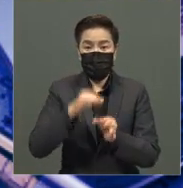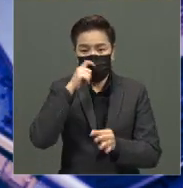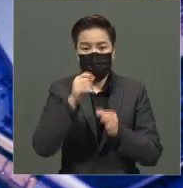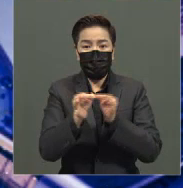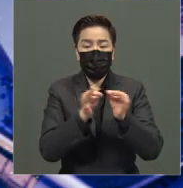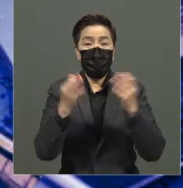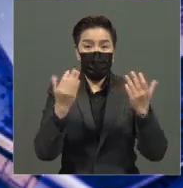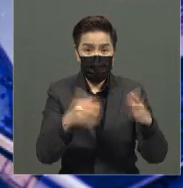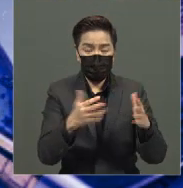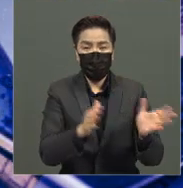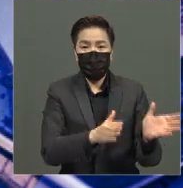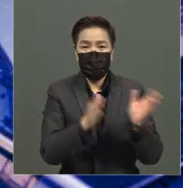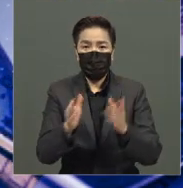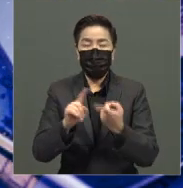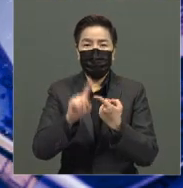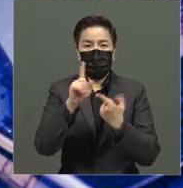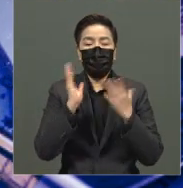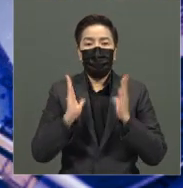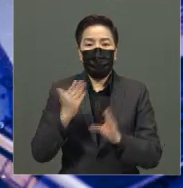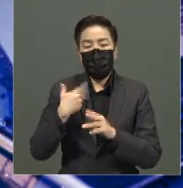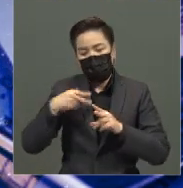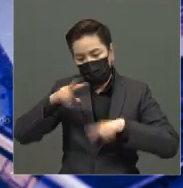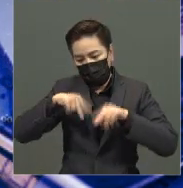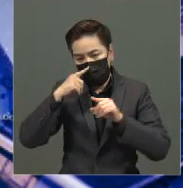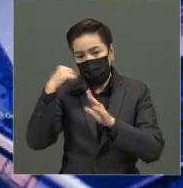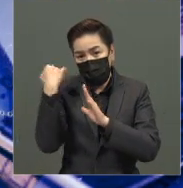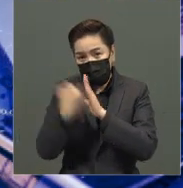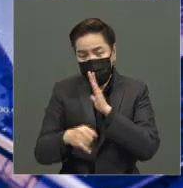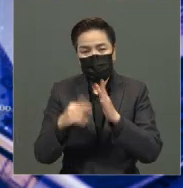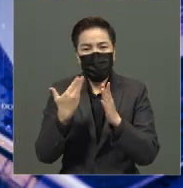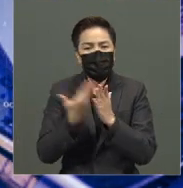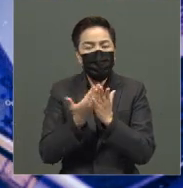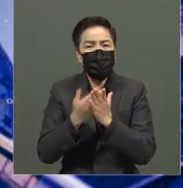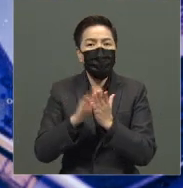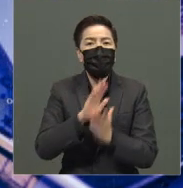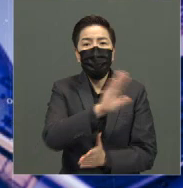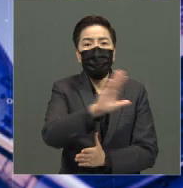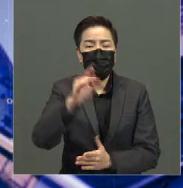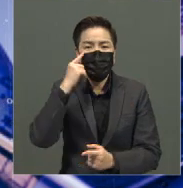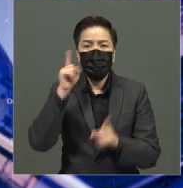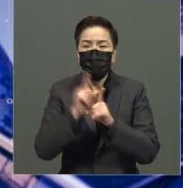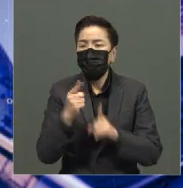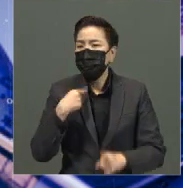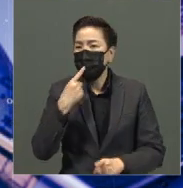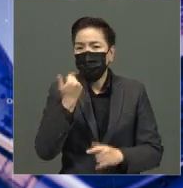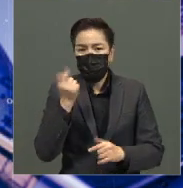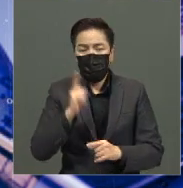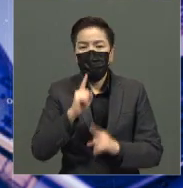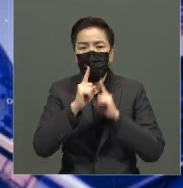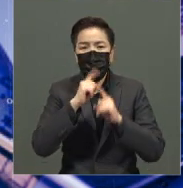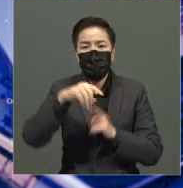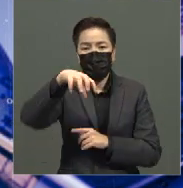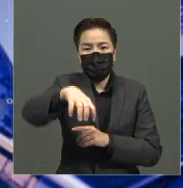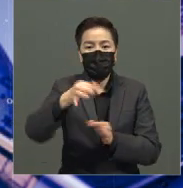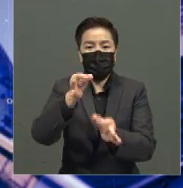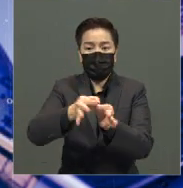ประเทศไทยชี้แจงไปแล้วนะคะนะคะนอกจากนี้ลูกค้าที่ตรวจสอบพบความปกติของรายการธุรกรรมของตนเองอย่างที่บอกไปก็คือต้องติดต่อกับ